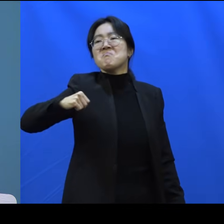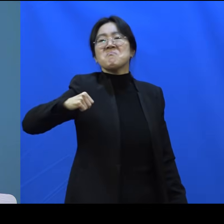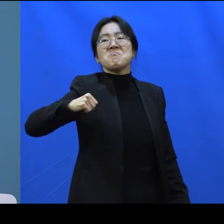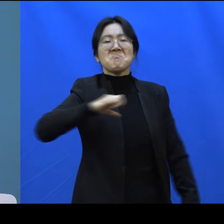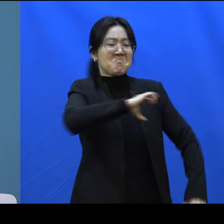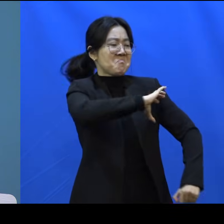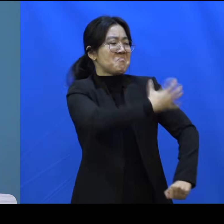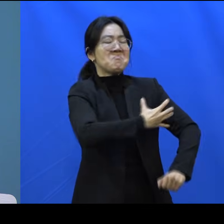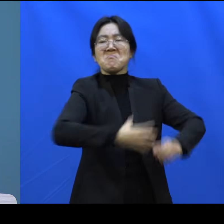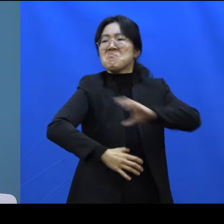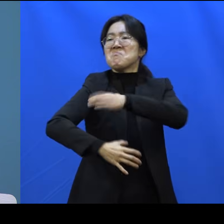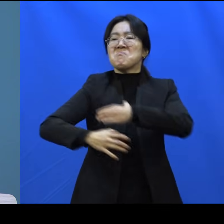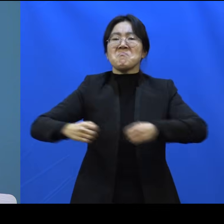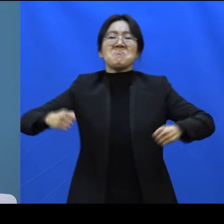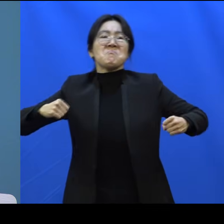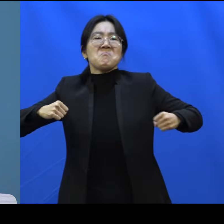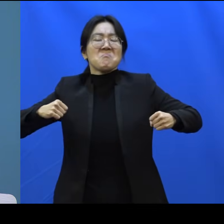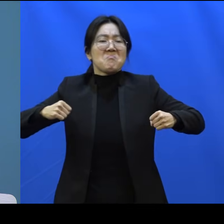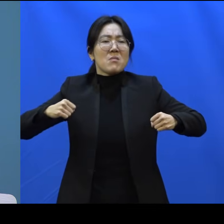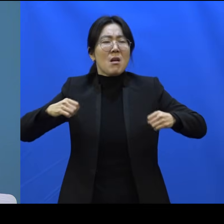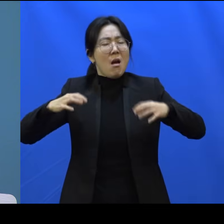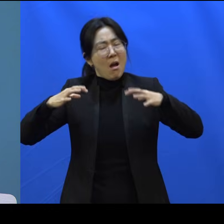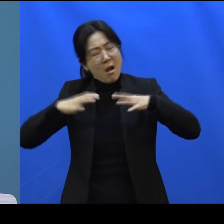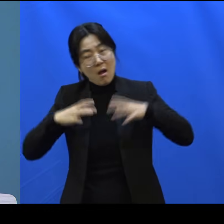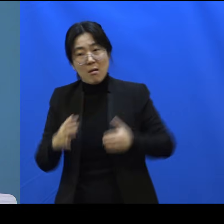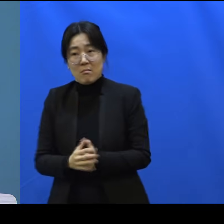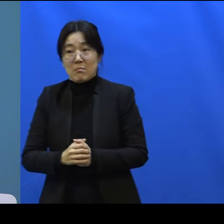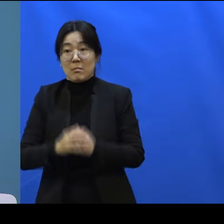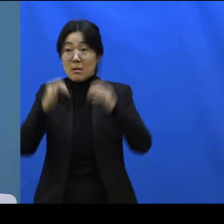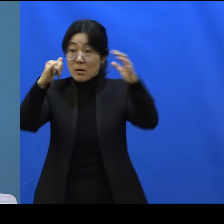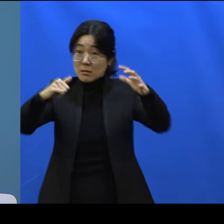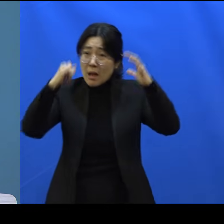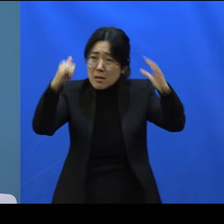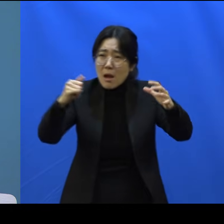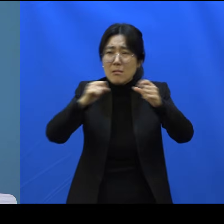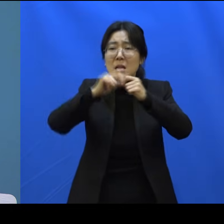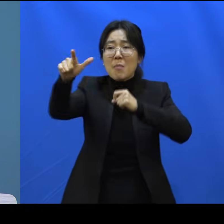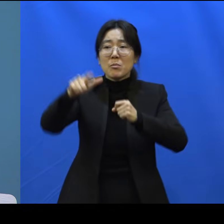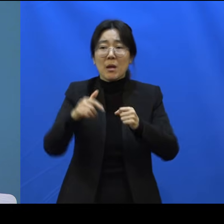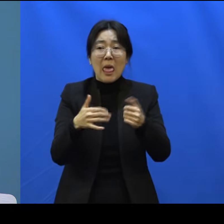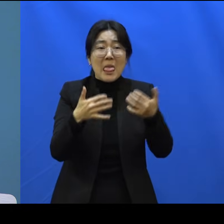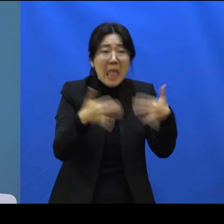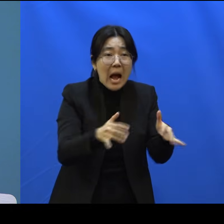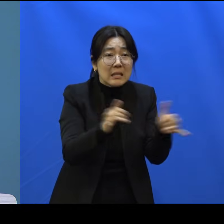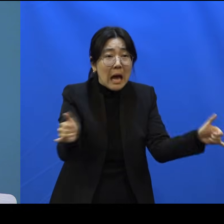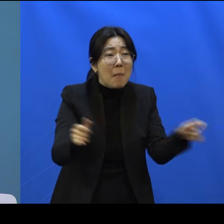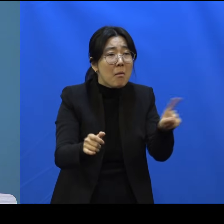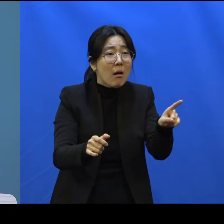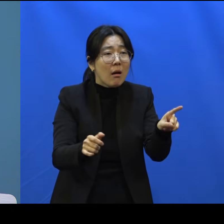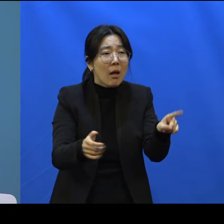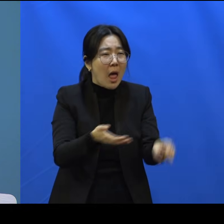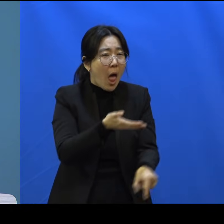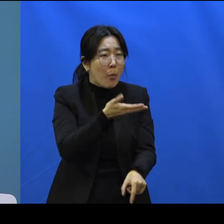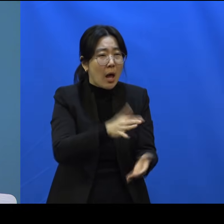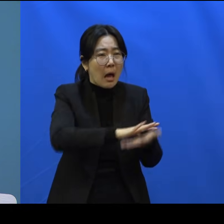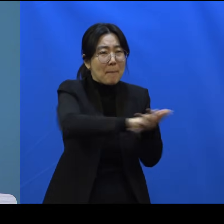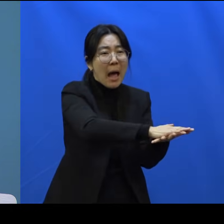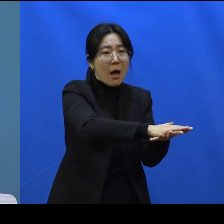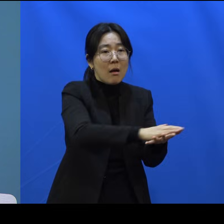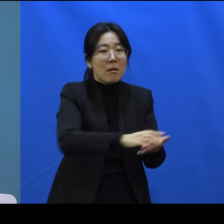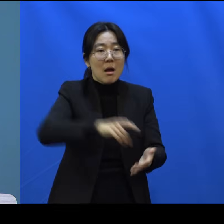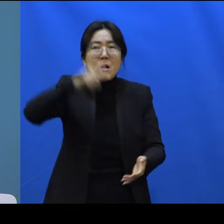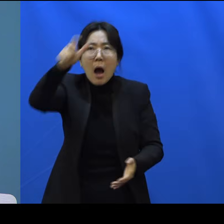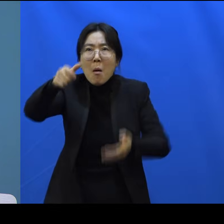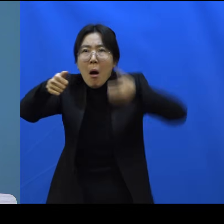또 세상은 어때요? 힘의 대결이죠. 양육강식. 약하면 죽고 강하면 살고. 이